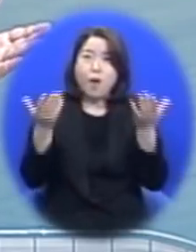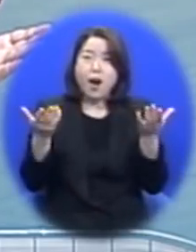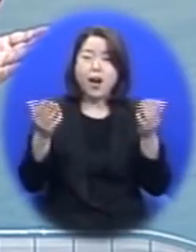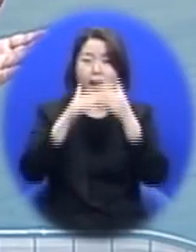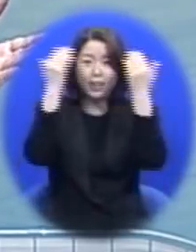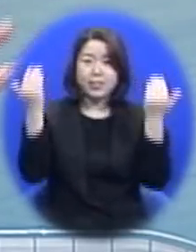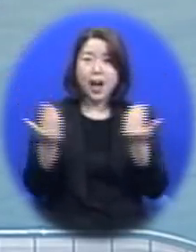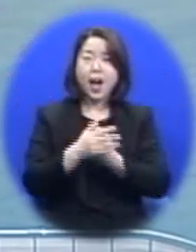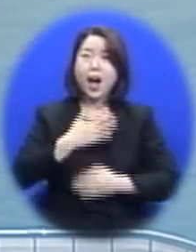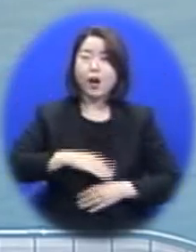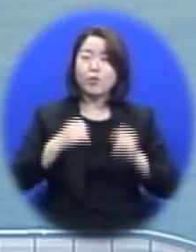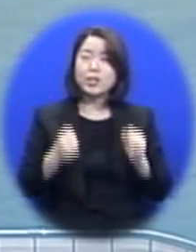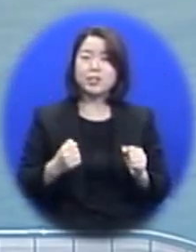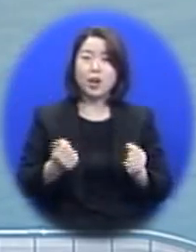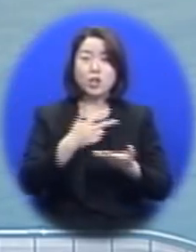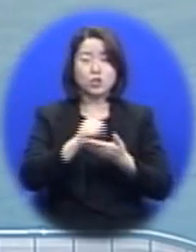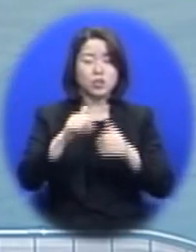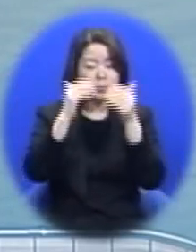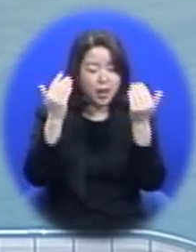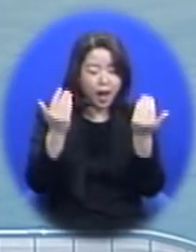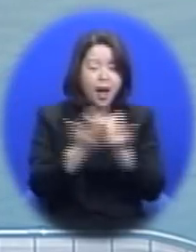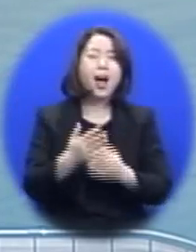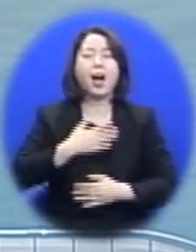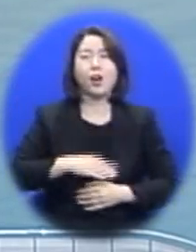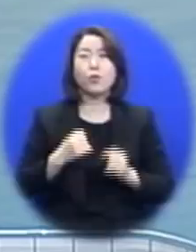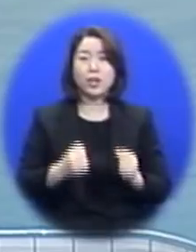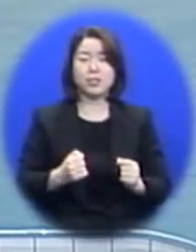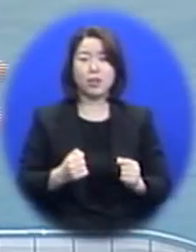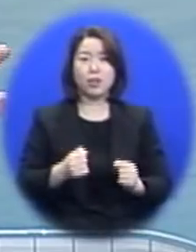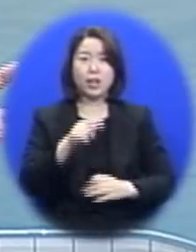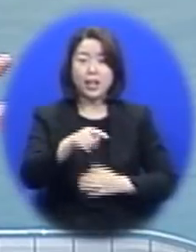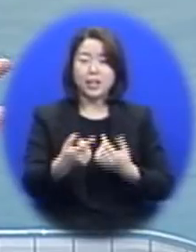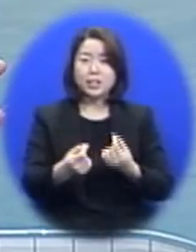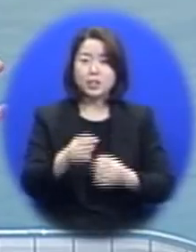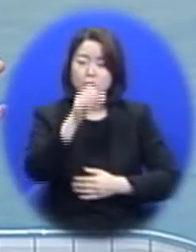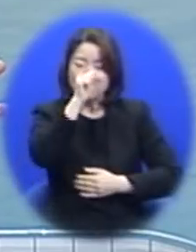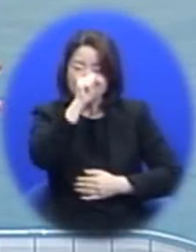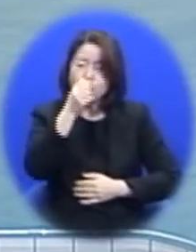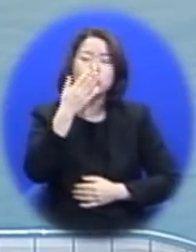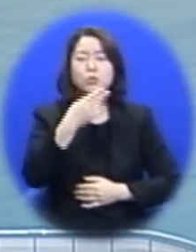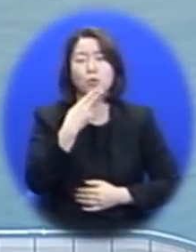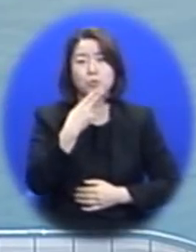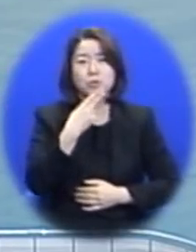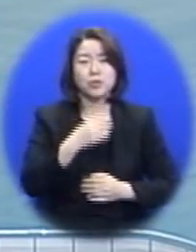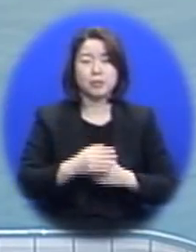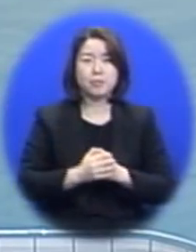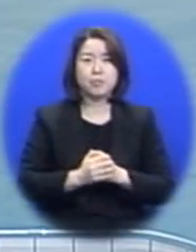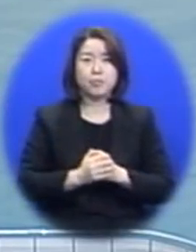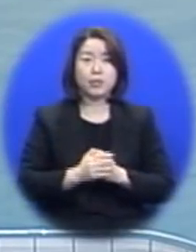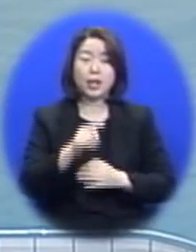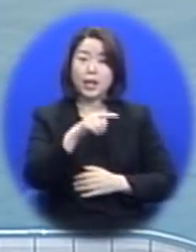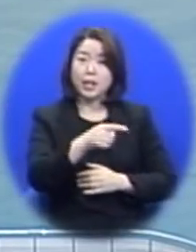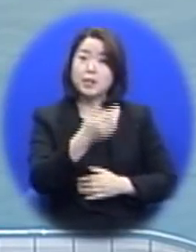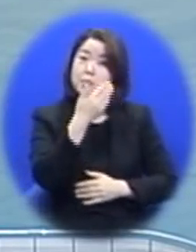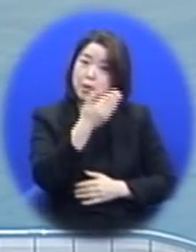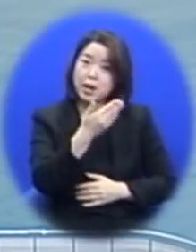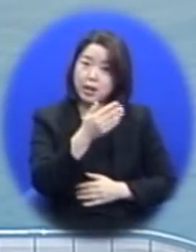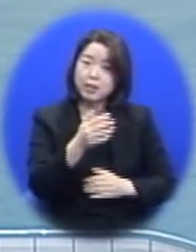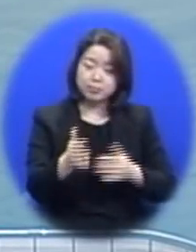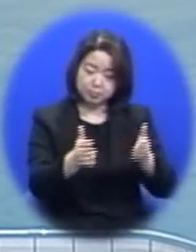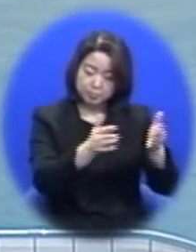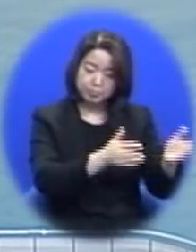계시대? 주님이 다 알고 계시대? 이렇게 좋을 수가 없어. 그럴 수도 있고요.